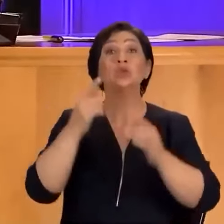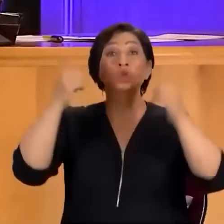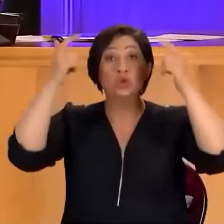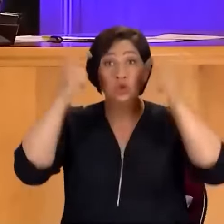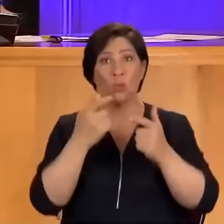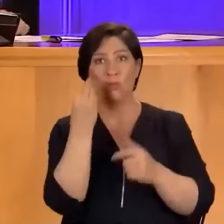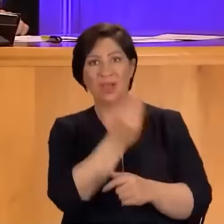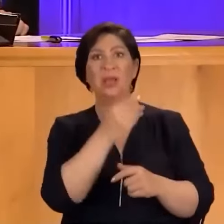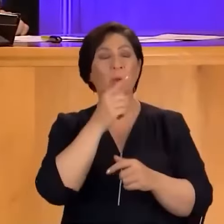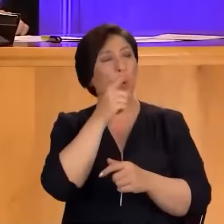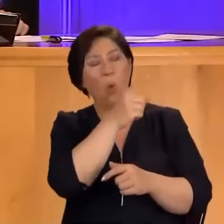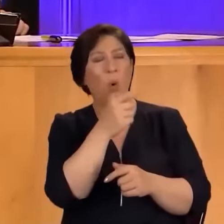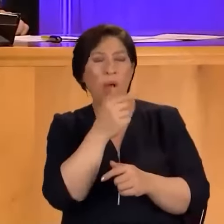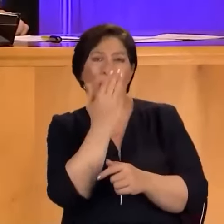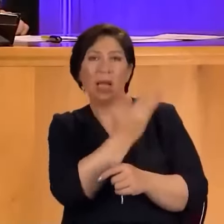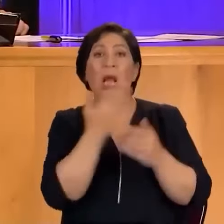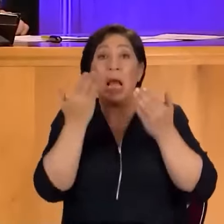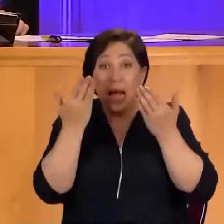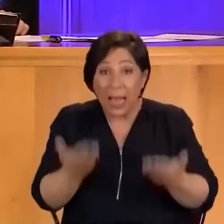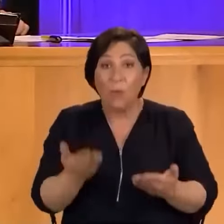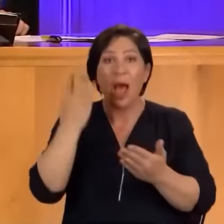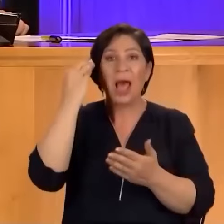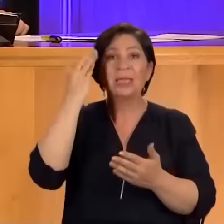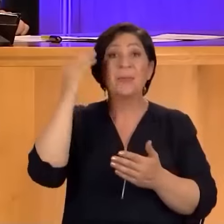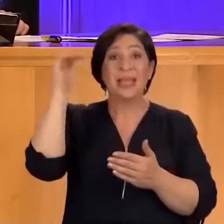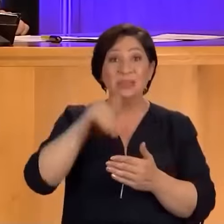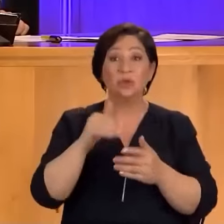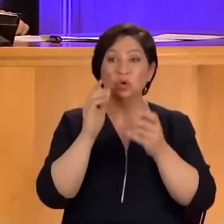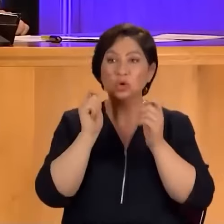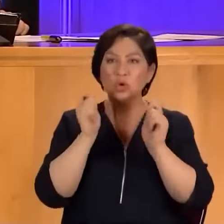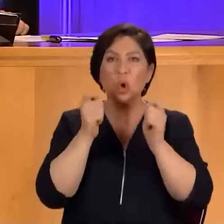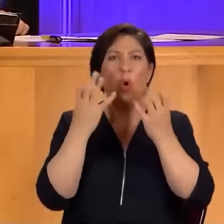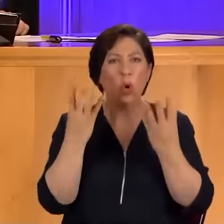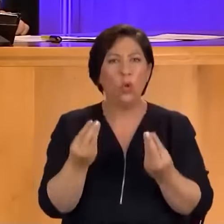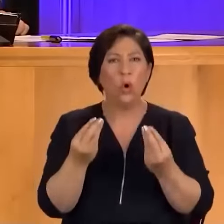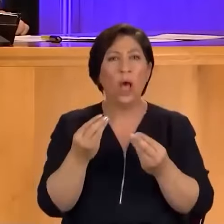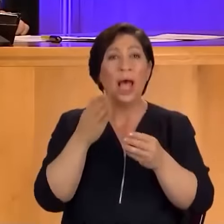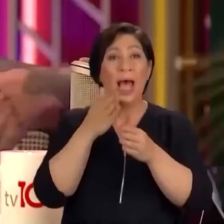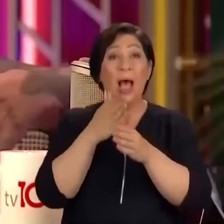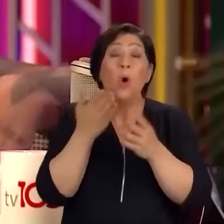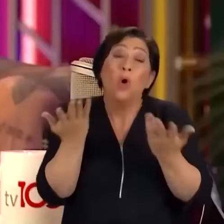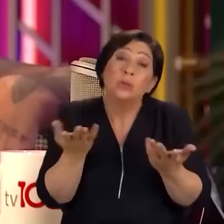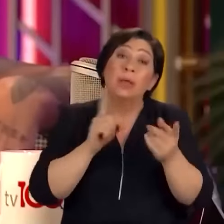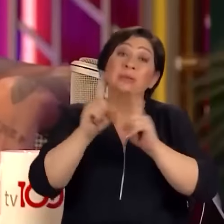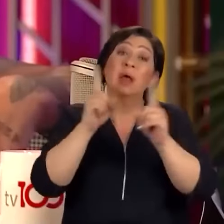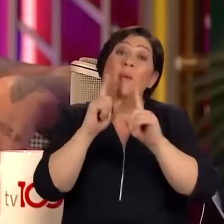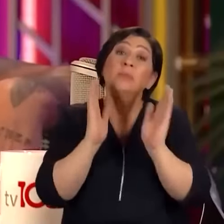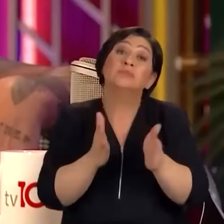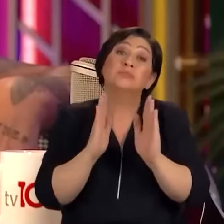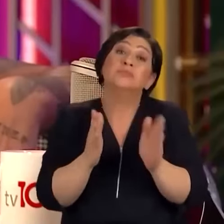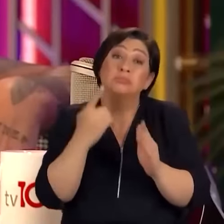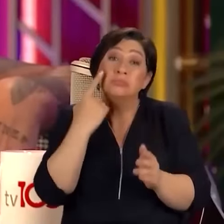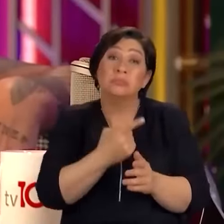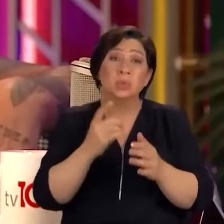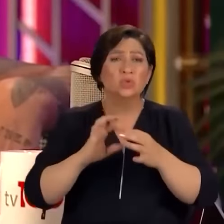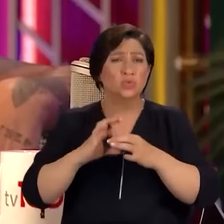sorumlu tuttuğun için karşı tarafta bunu kabul etmesi anlamına geleceği için güçlük çekiyor. Aslında o zaman yargı süreci devam edecek, bakacağız.